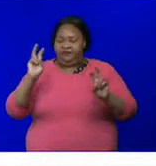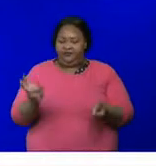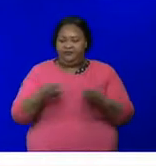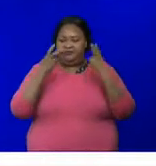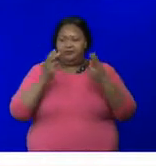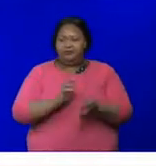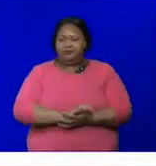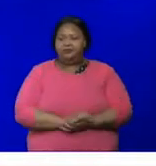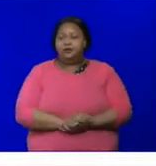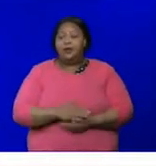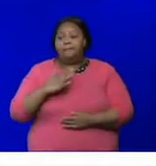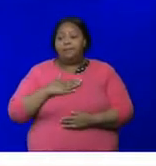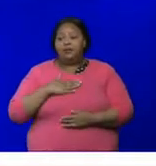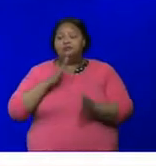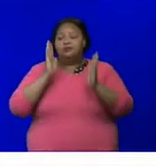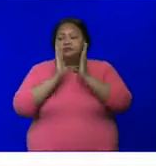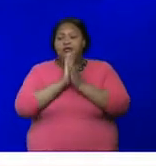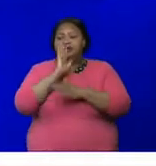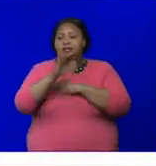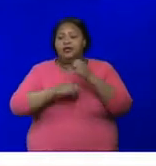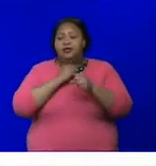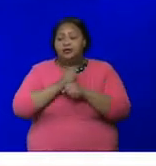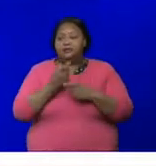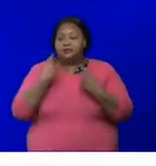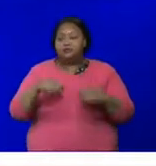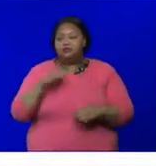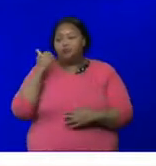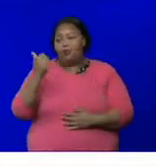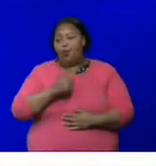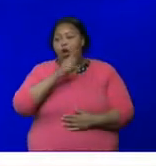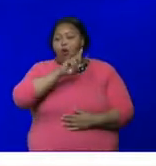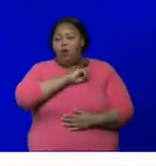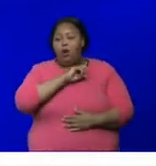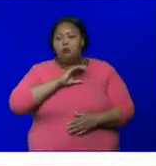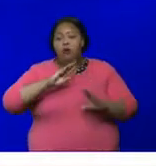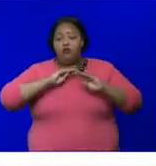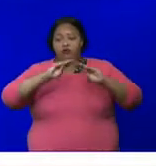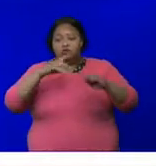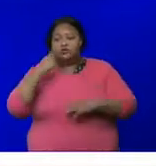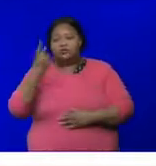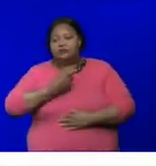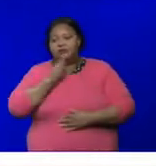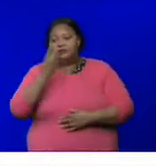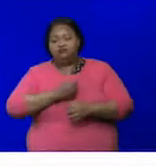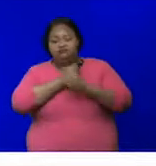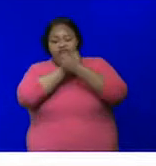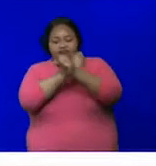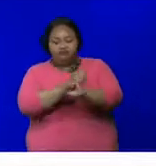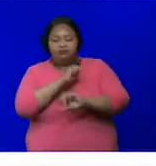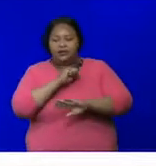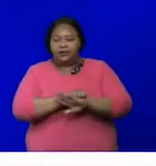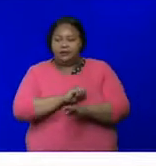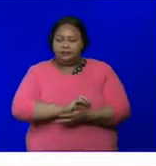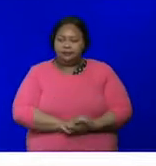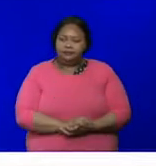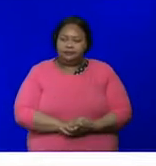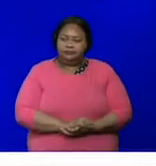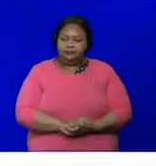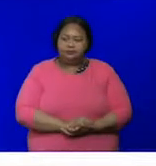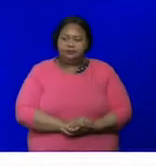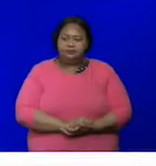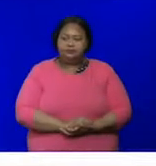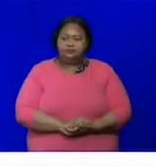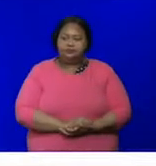sport because it teaches you some self defense for protection so far le ntimbono basifundisa